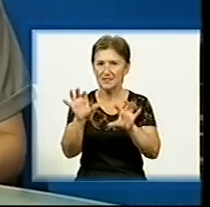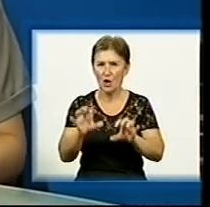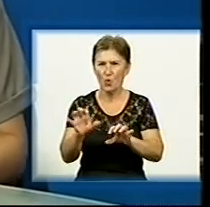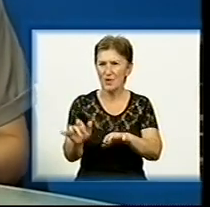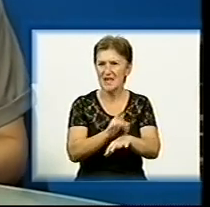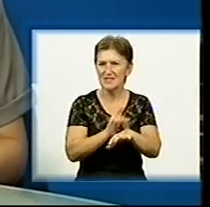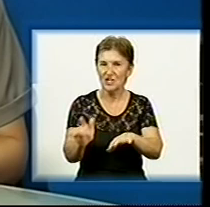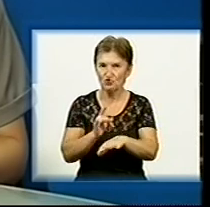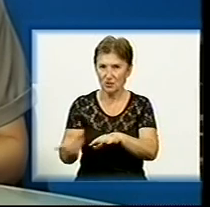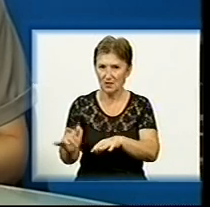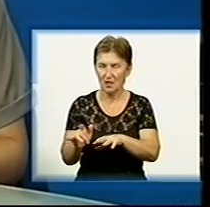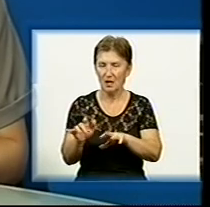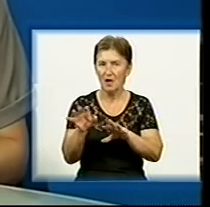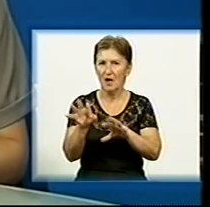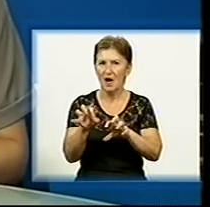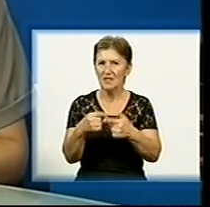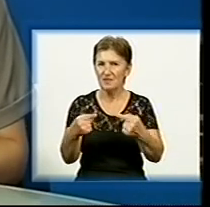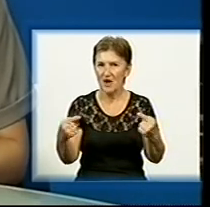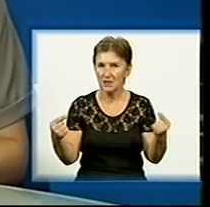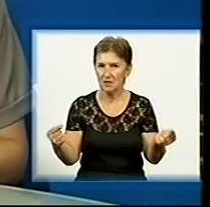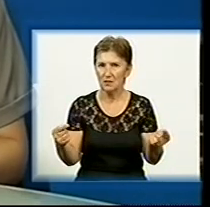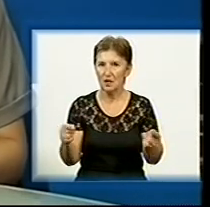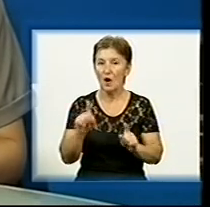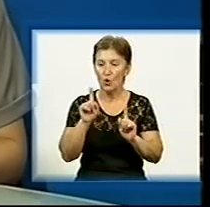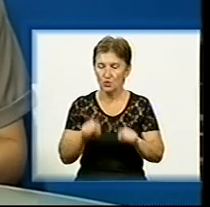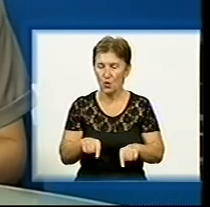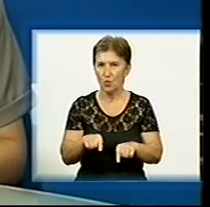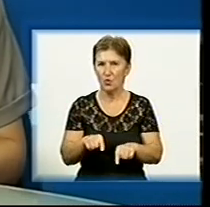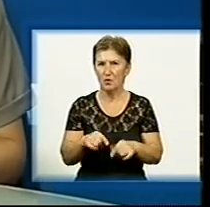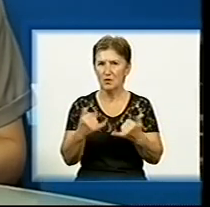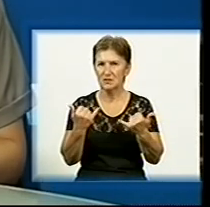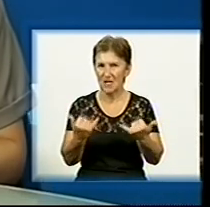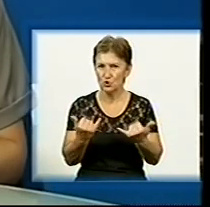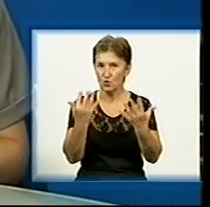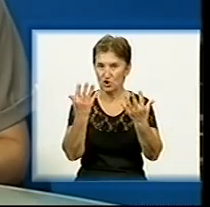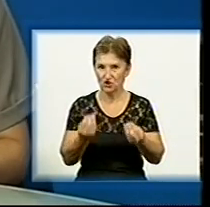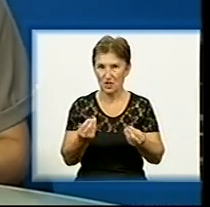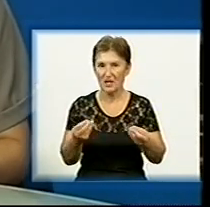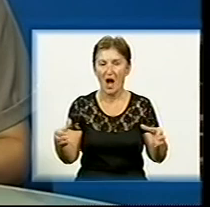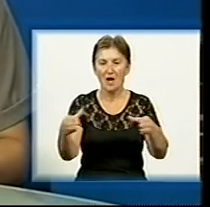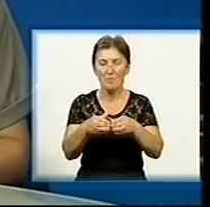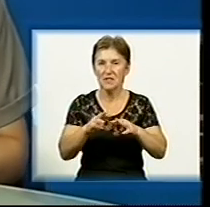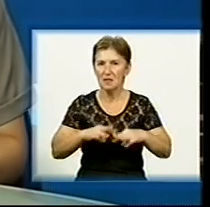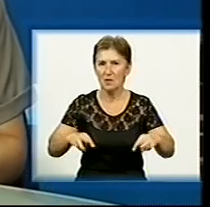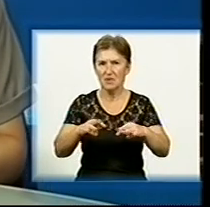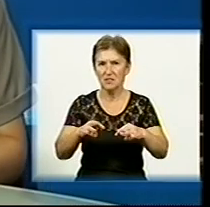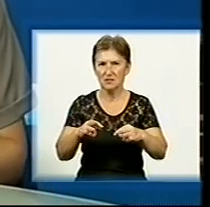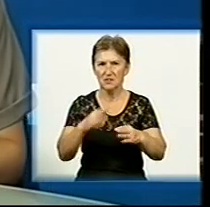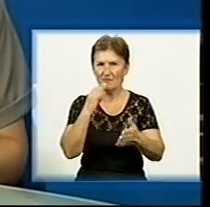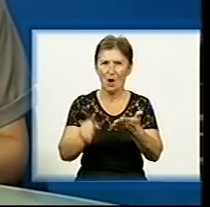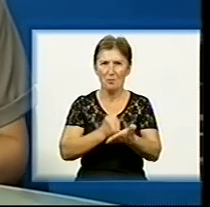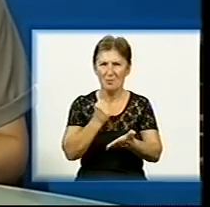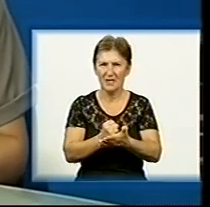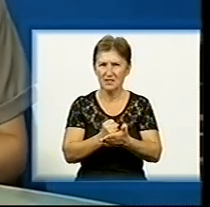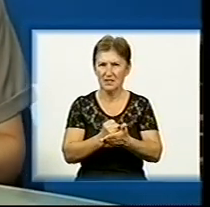тварин у природозаповідному фонді України, то залося сьогодні, на сьогоднішній день Кабінетом міністра прийнята постанова про